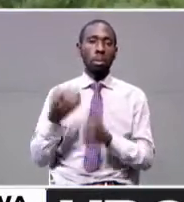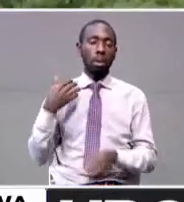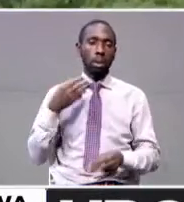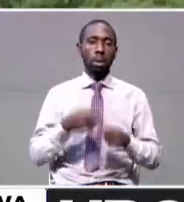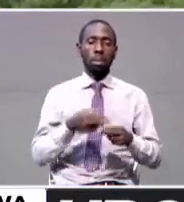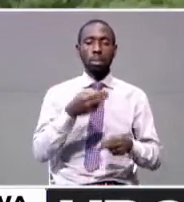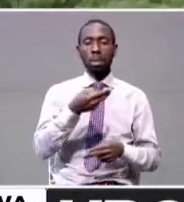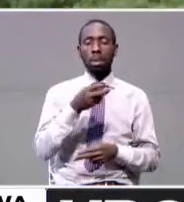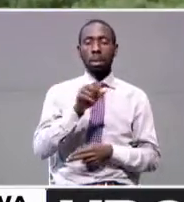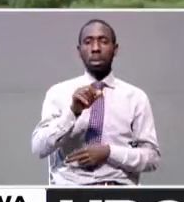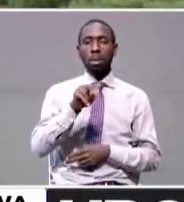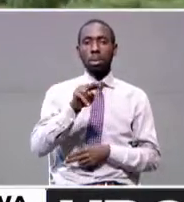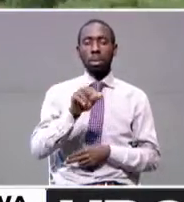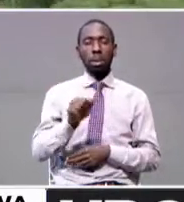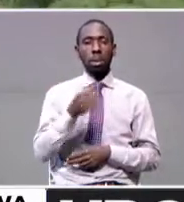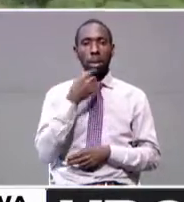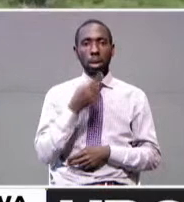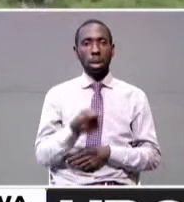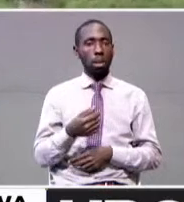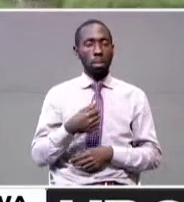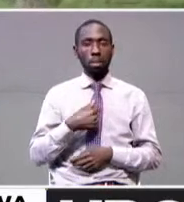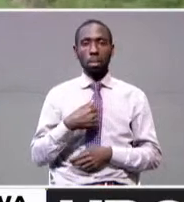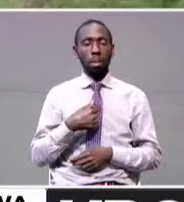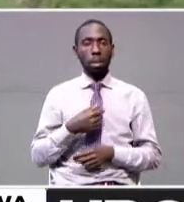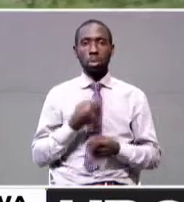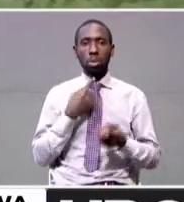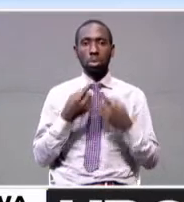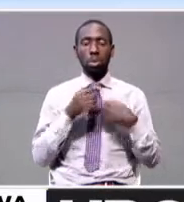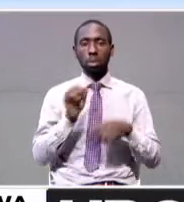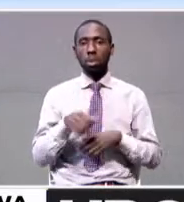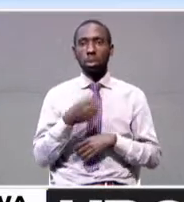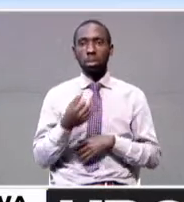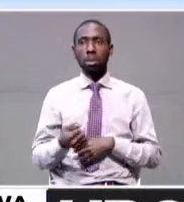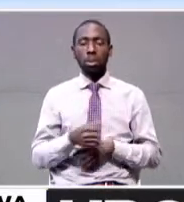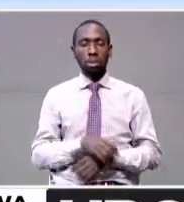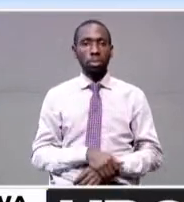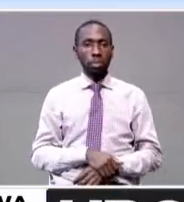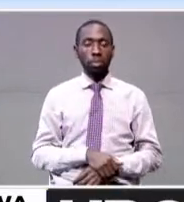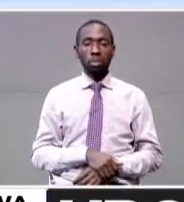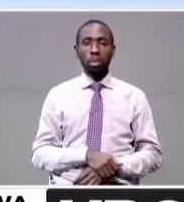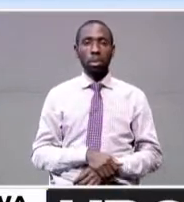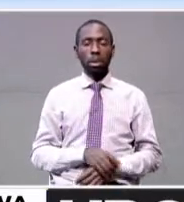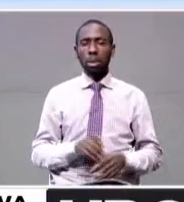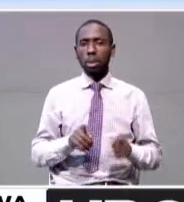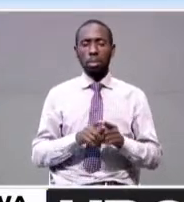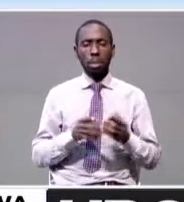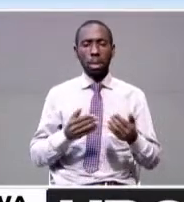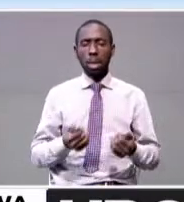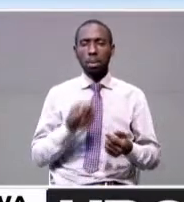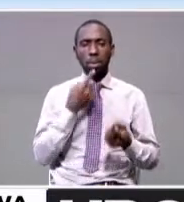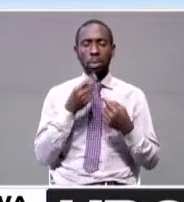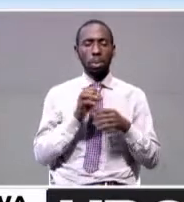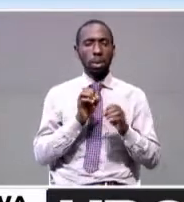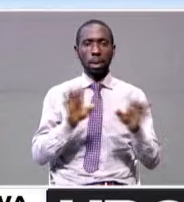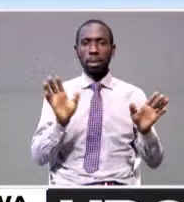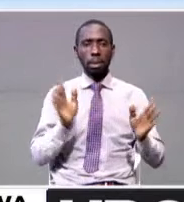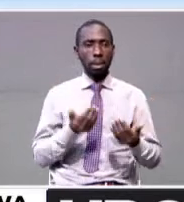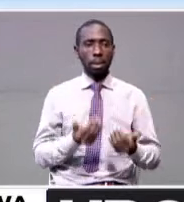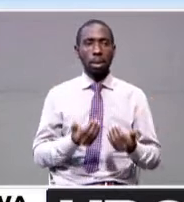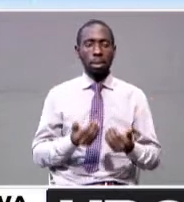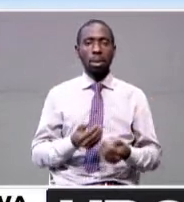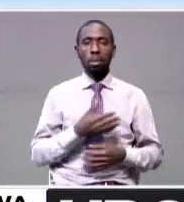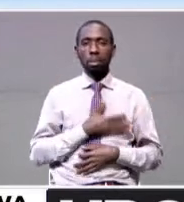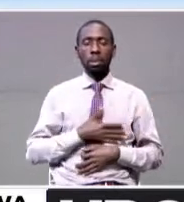Aruna n'atutegeeza nga Hamu bw'atalina gwogera mu kiseera kino. Genda era naye talina kyakwogera nnyo musajja wattu